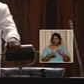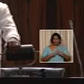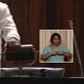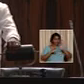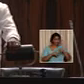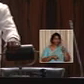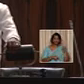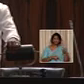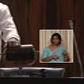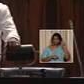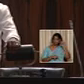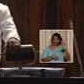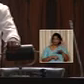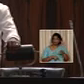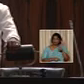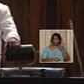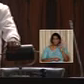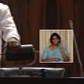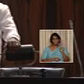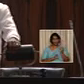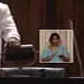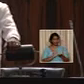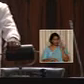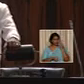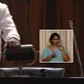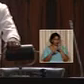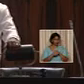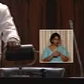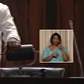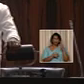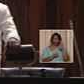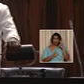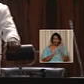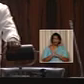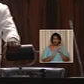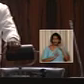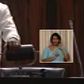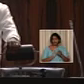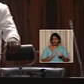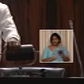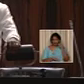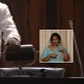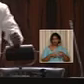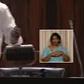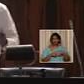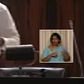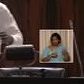तीयन मे गवपाट्टी एक पणहाकट वरी संख्या वक किन्नवा इतकोट एक लक्ष विशुदाहकट वरी संख्या वक मे वनकोट